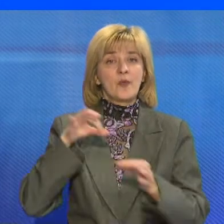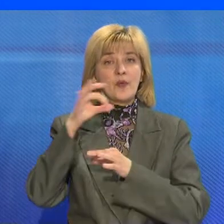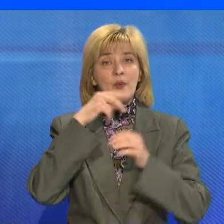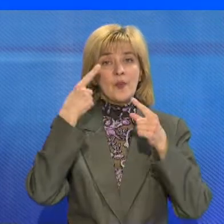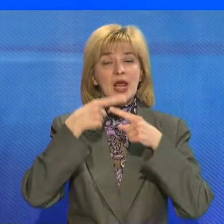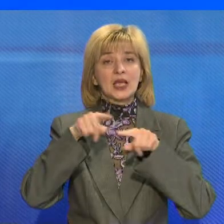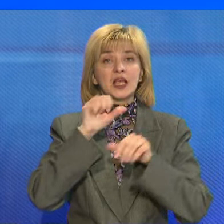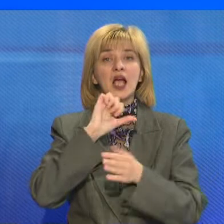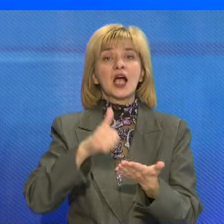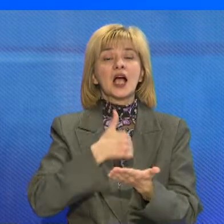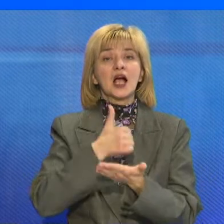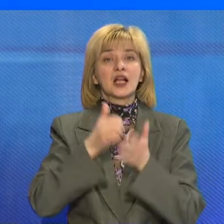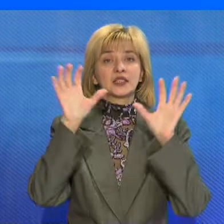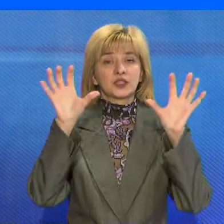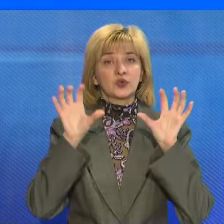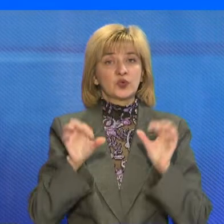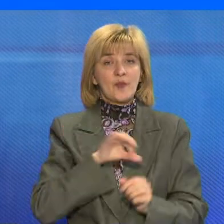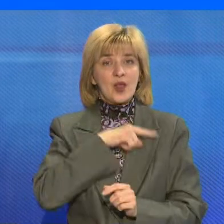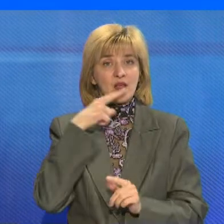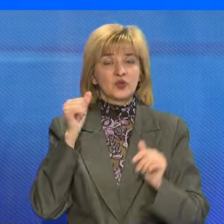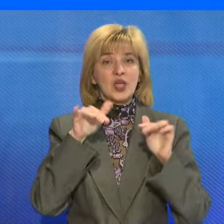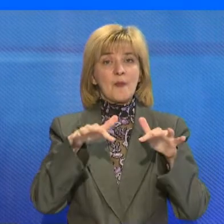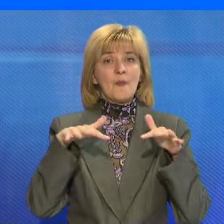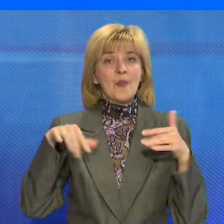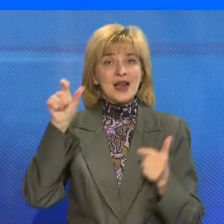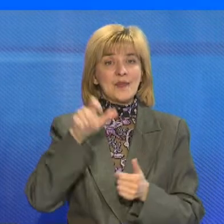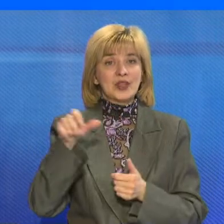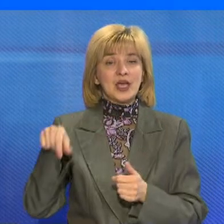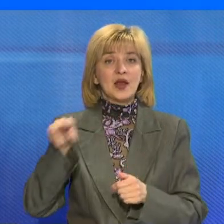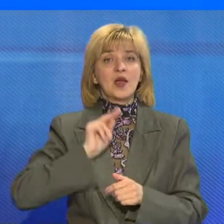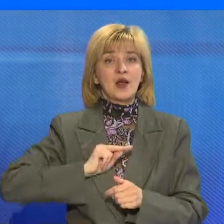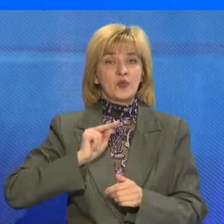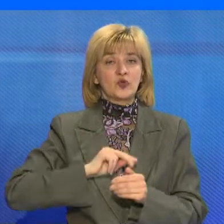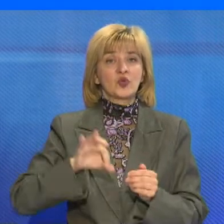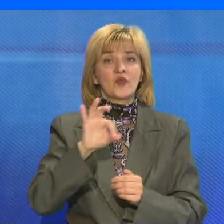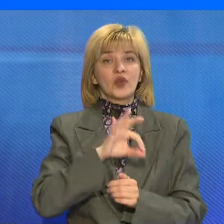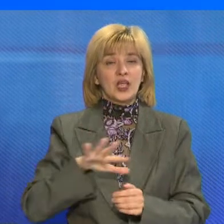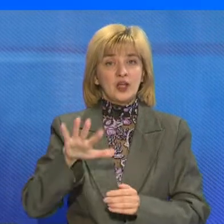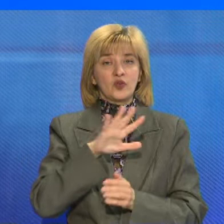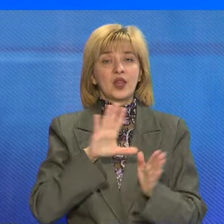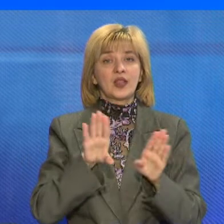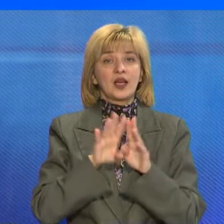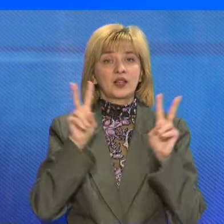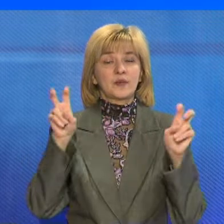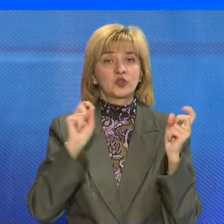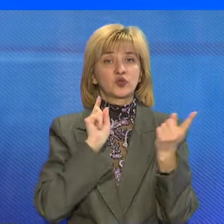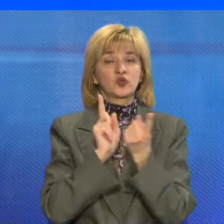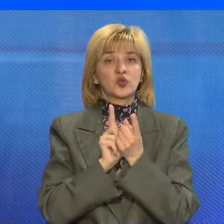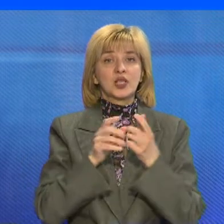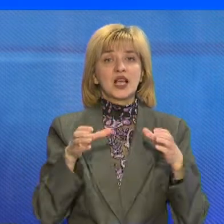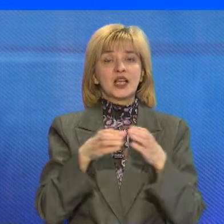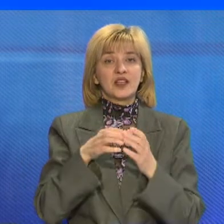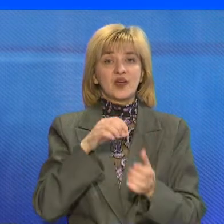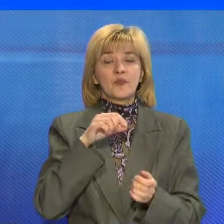праекта Канстытуцыі беларускія парламентары працягваюць сваю працу ў рэгіёне. Так, тэматычная сустрэча з калектывам гарадской паліклінікі нумар 7